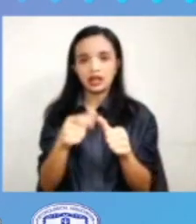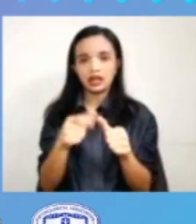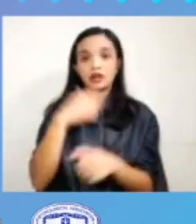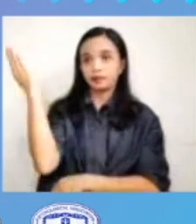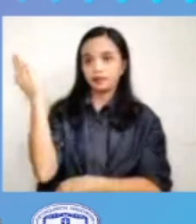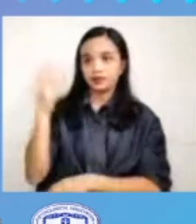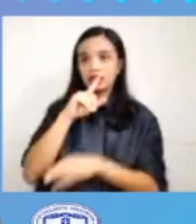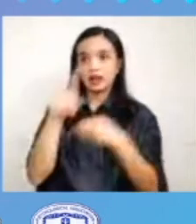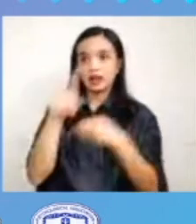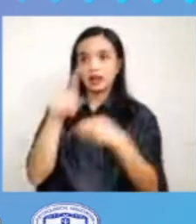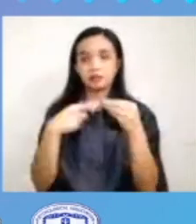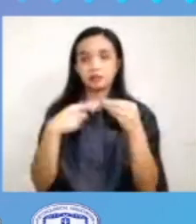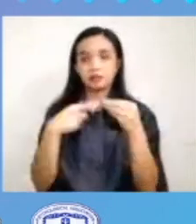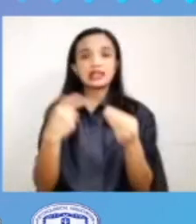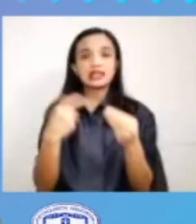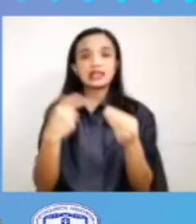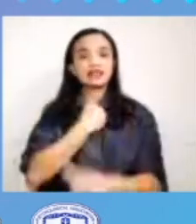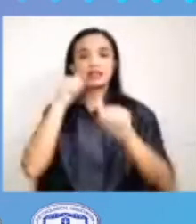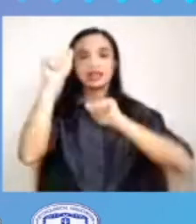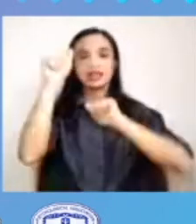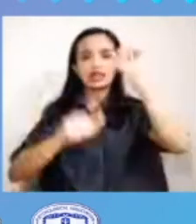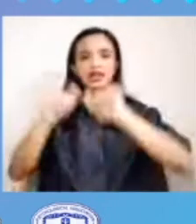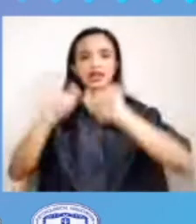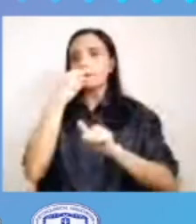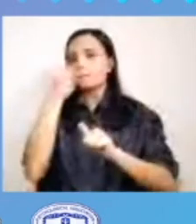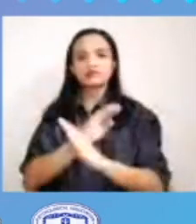meron bang option? Parang gano'n, no?